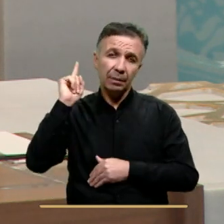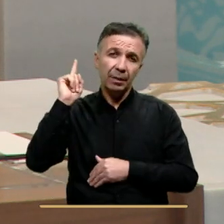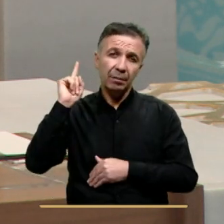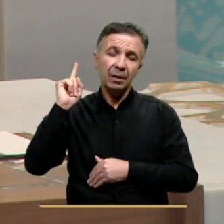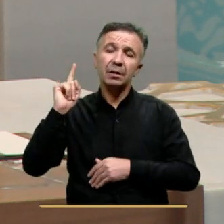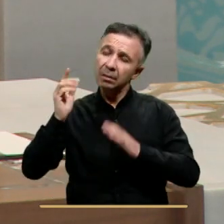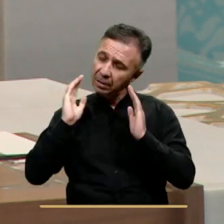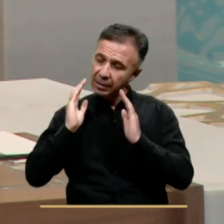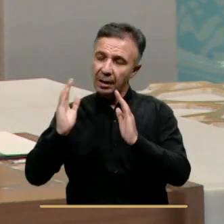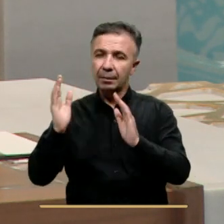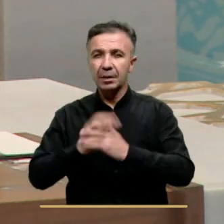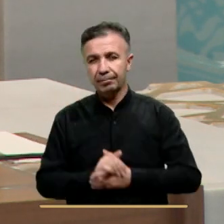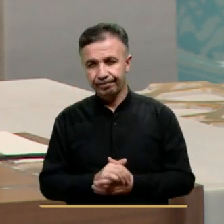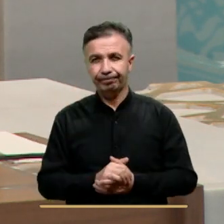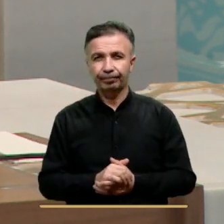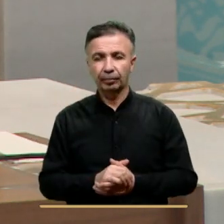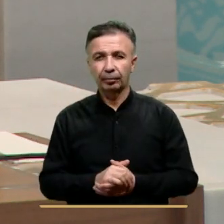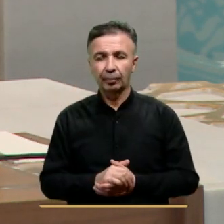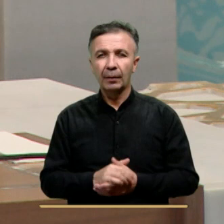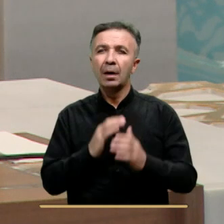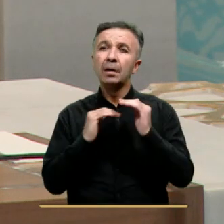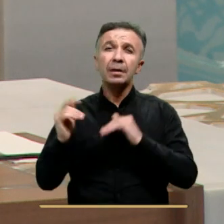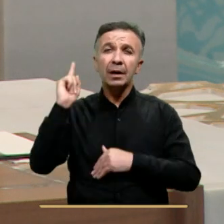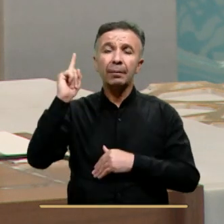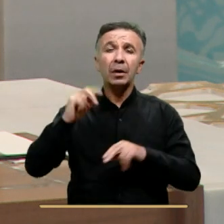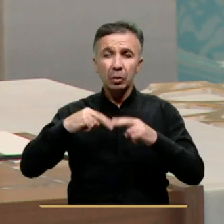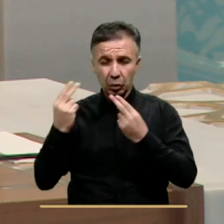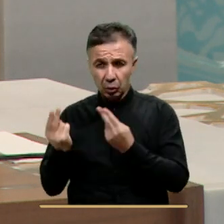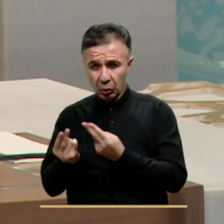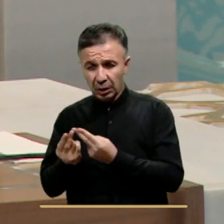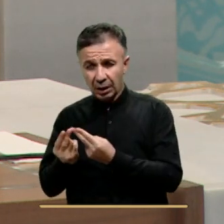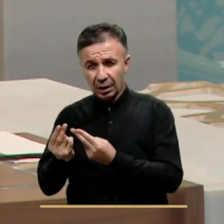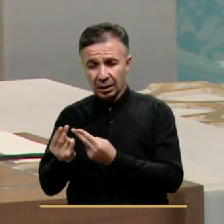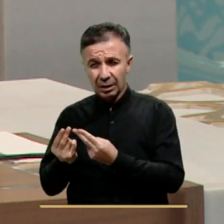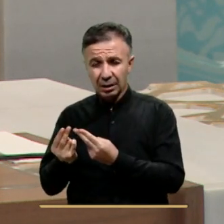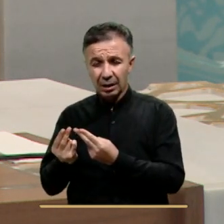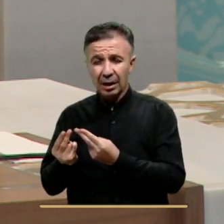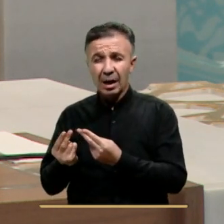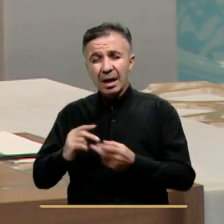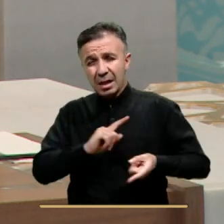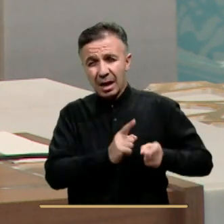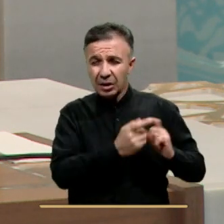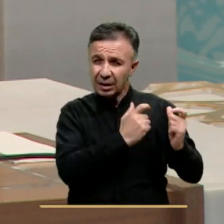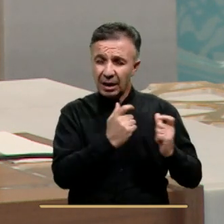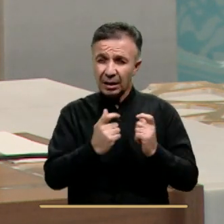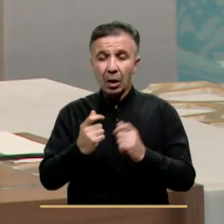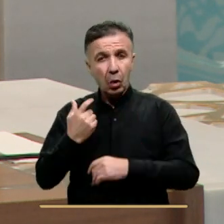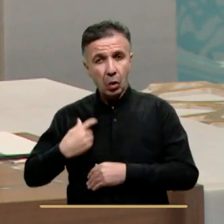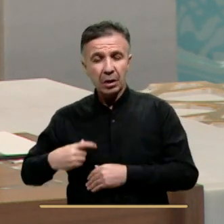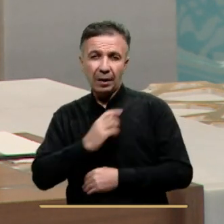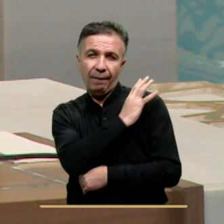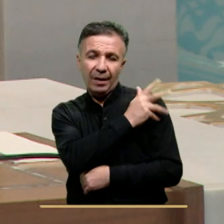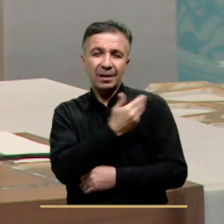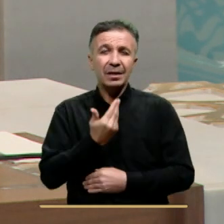daim eylesin Cenabı Hak Dünyanın değişik bölgelerinde ve özellikle Filistin'de